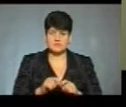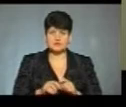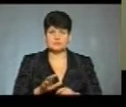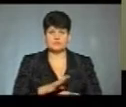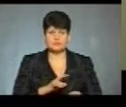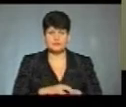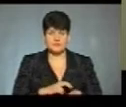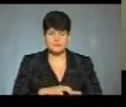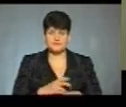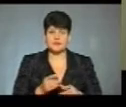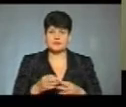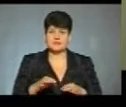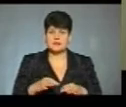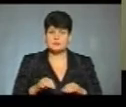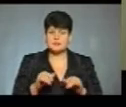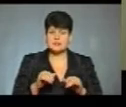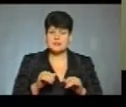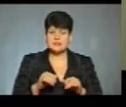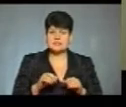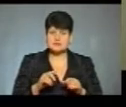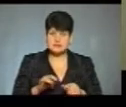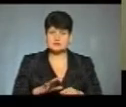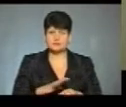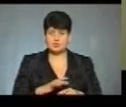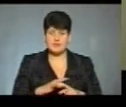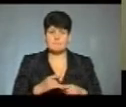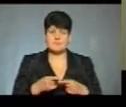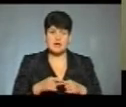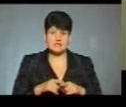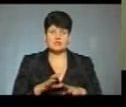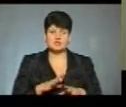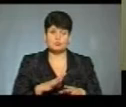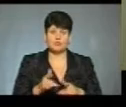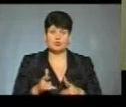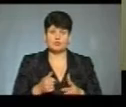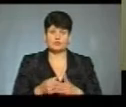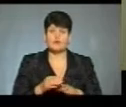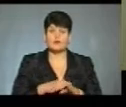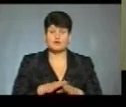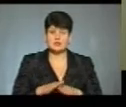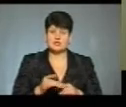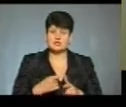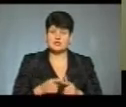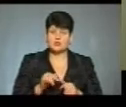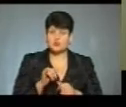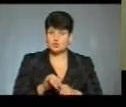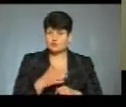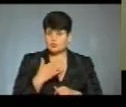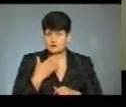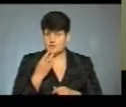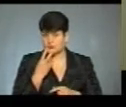лікаря, чи транспортний засіб пройшов механіка по випуску, чи автобус був готовий до виконання, і чи в ньому немає якихось там